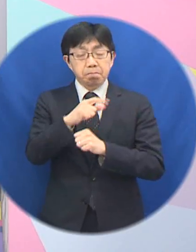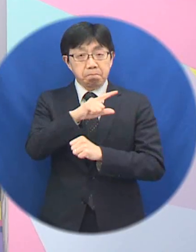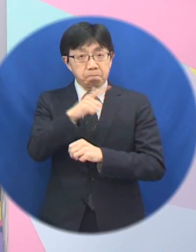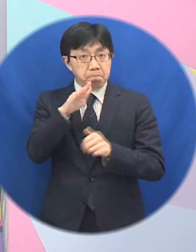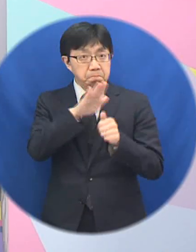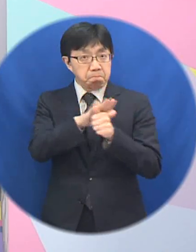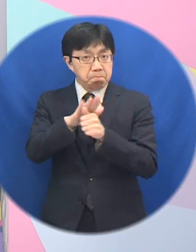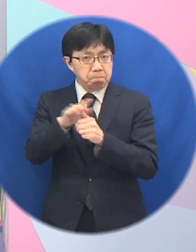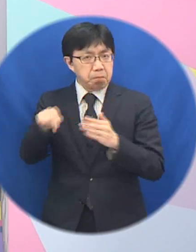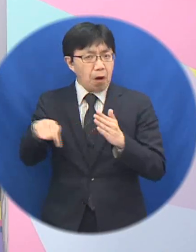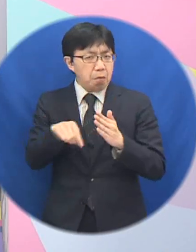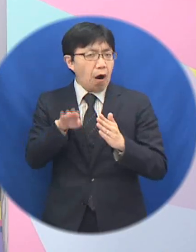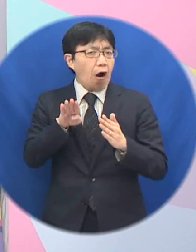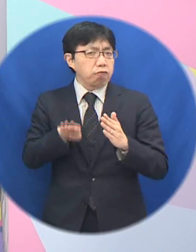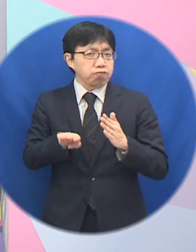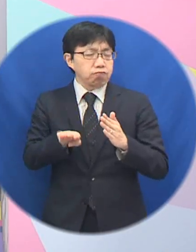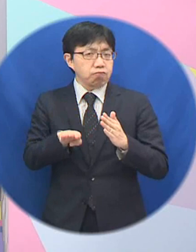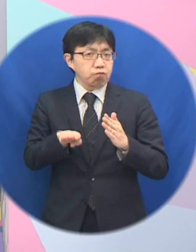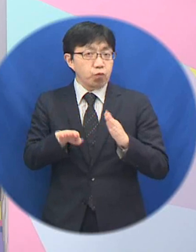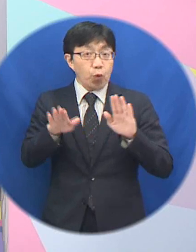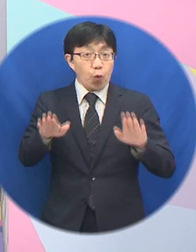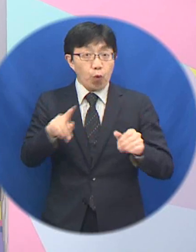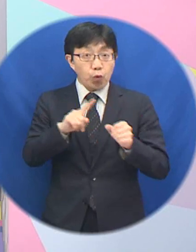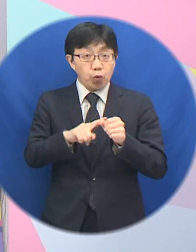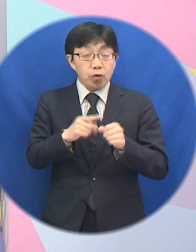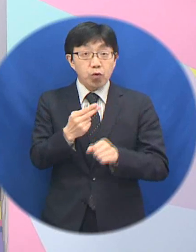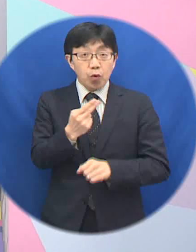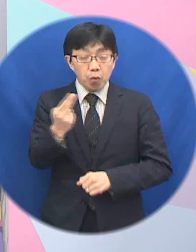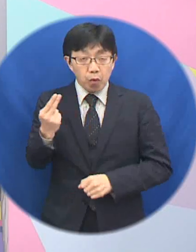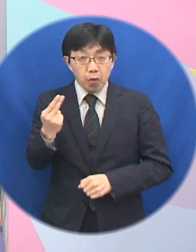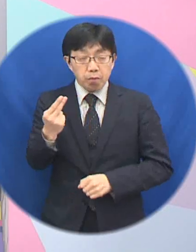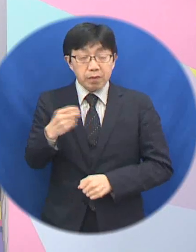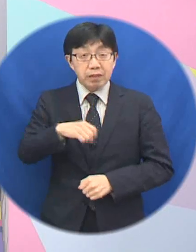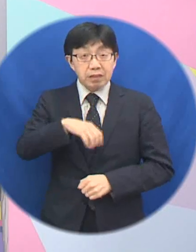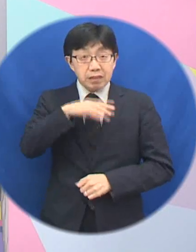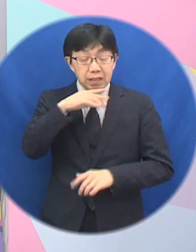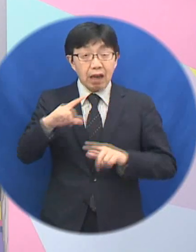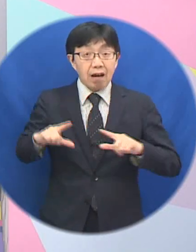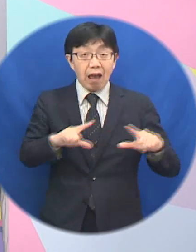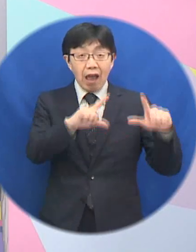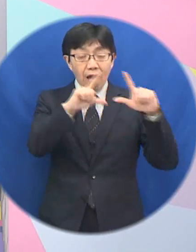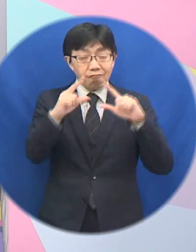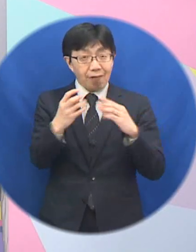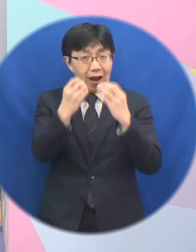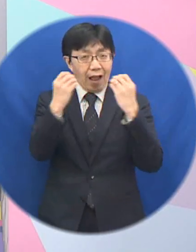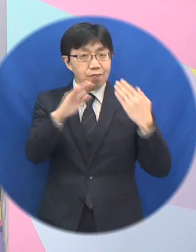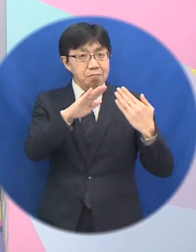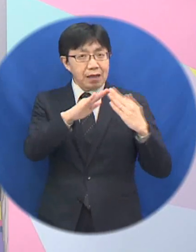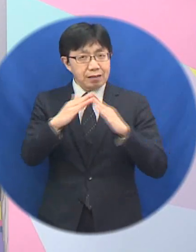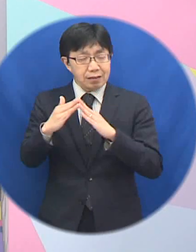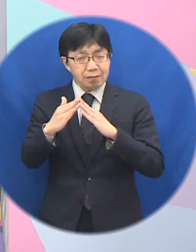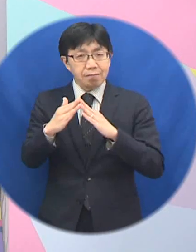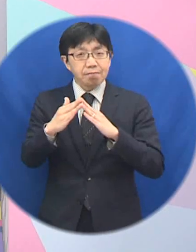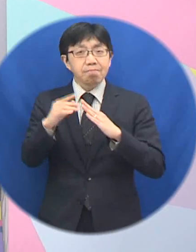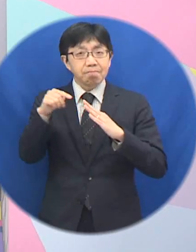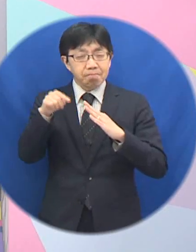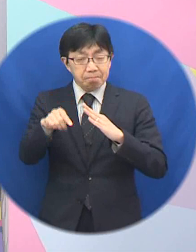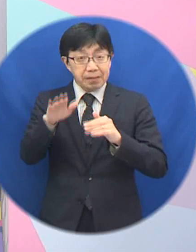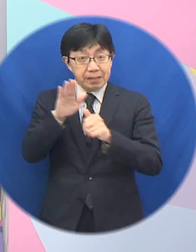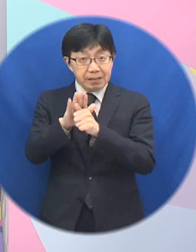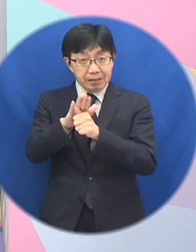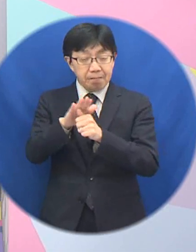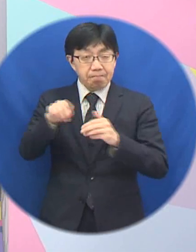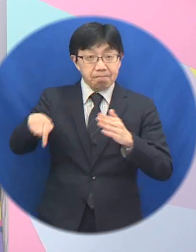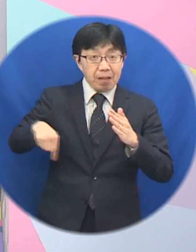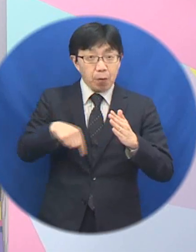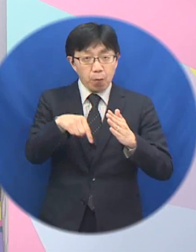。今年度もシニアライフが輝く街と題して、支援事業の拡充などが決